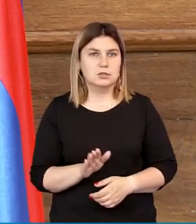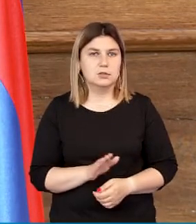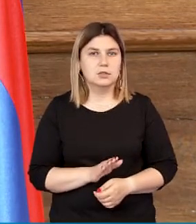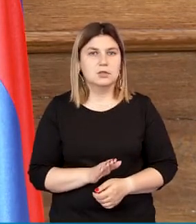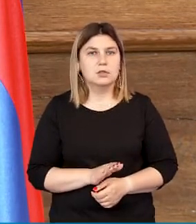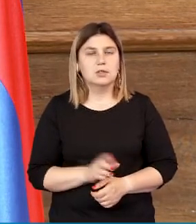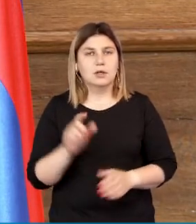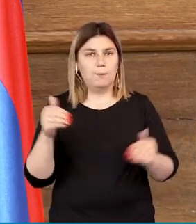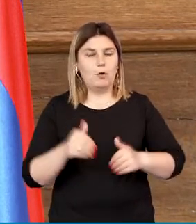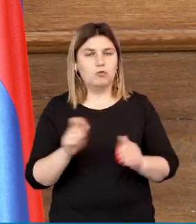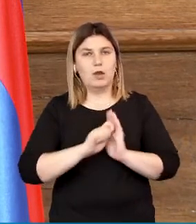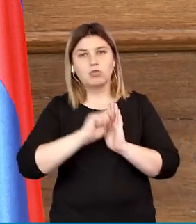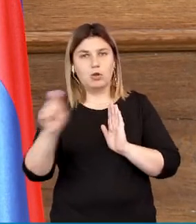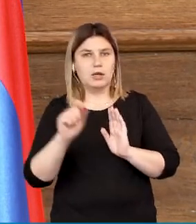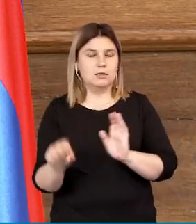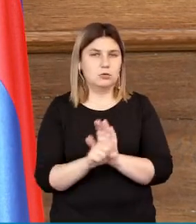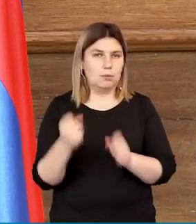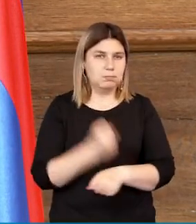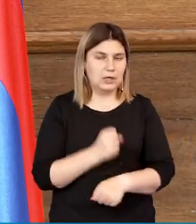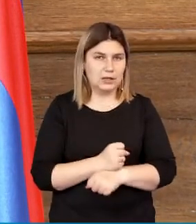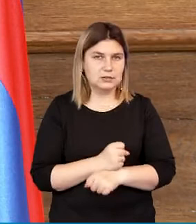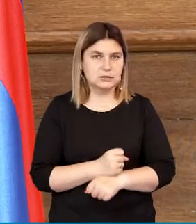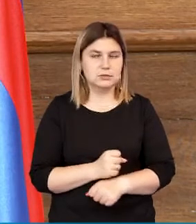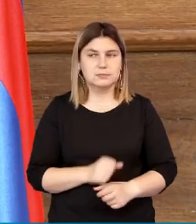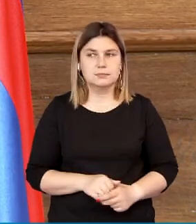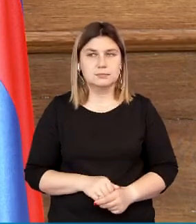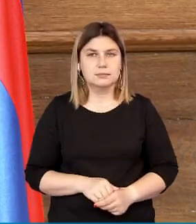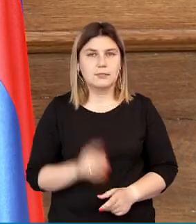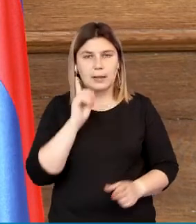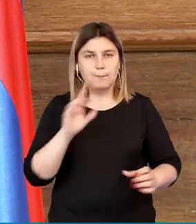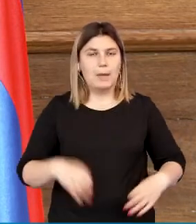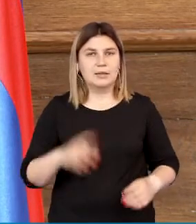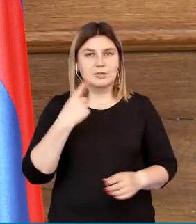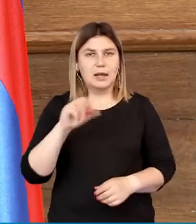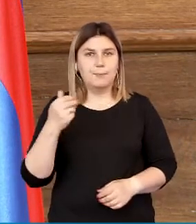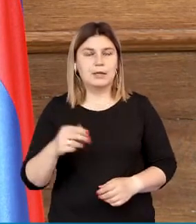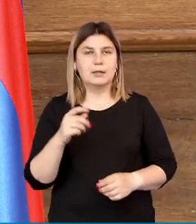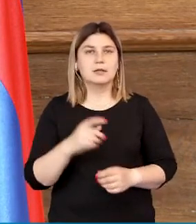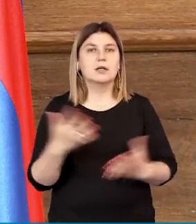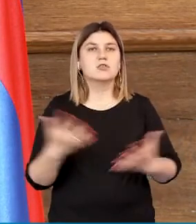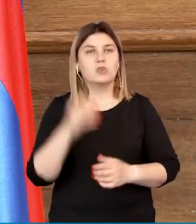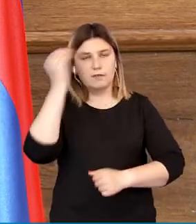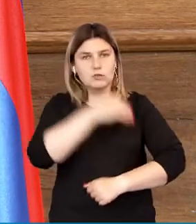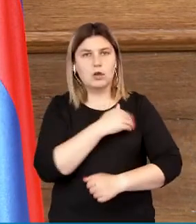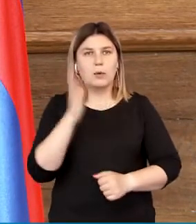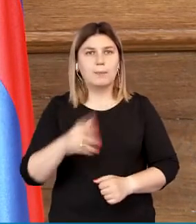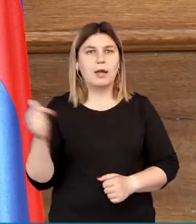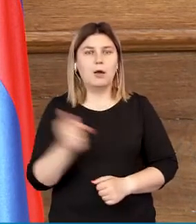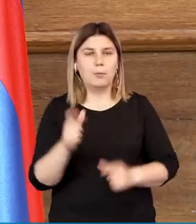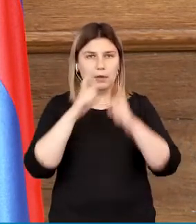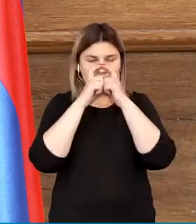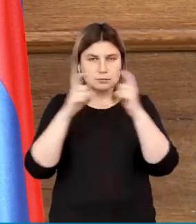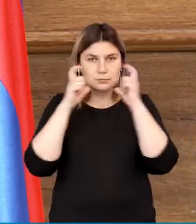no, szansę dojechania do pracy w odpowiednim czasie. Pan Damian. Panie prezydencie, gdzie w szkołach będzie obowiązek zakrywania ust i